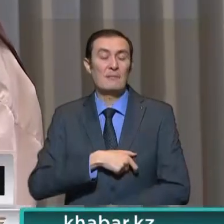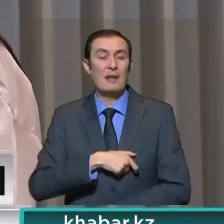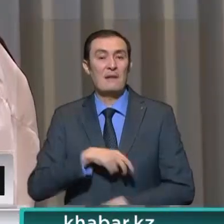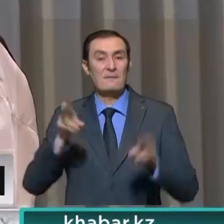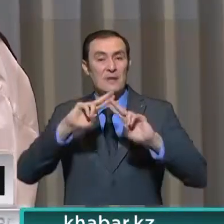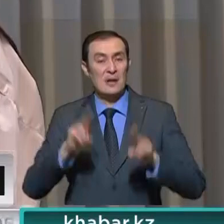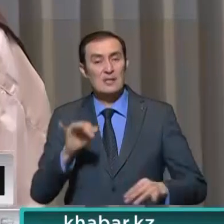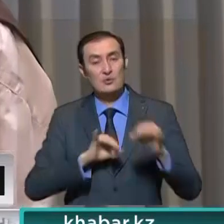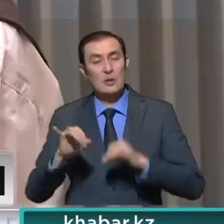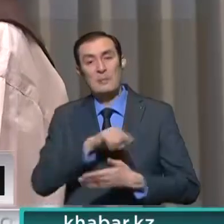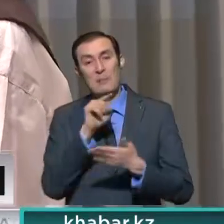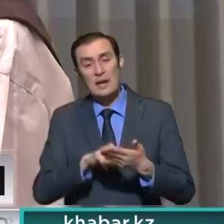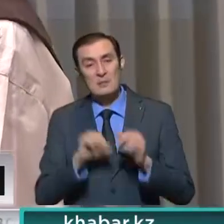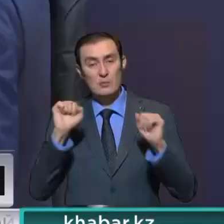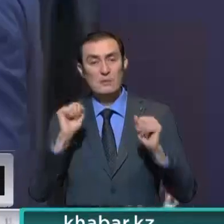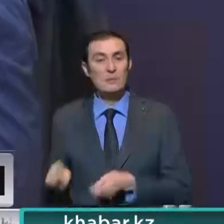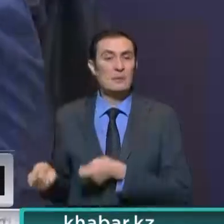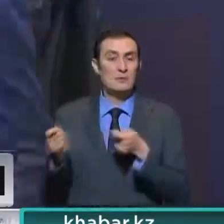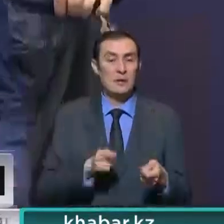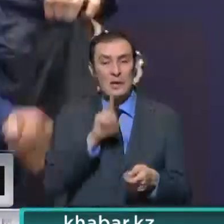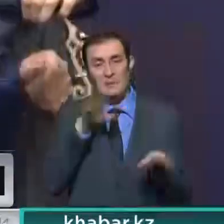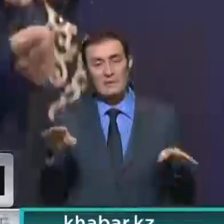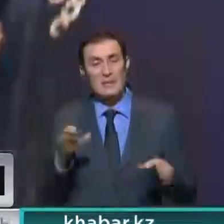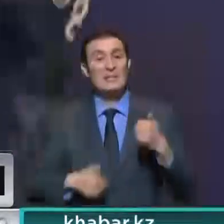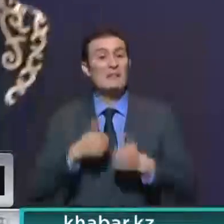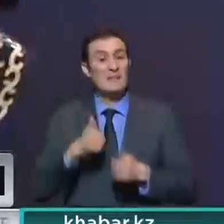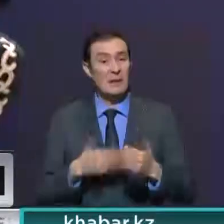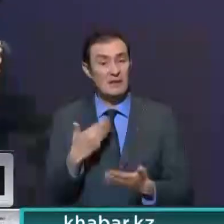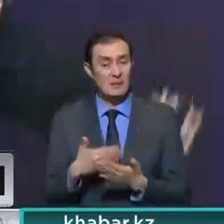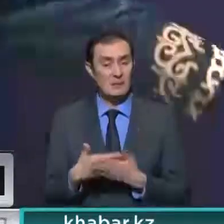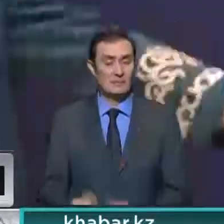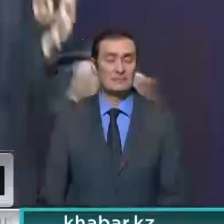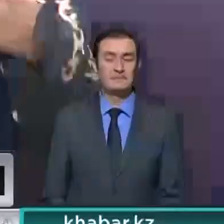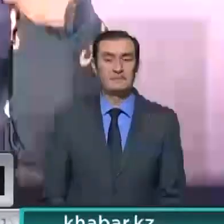этого вида спорта например транспортировку пернатых на соревнования